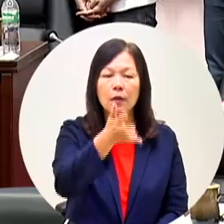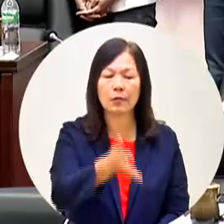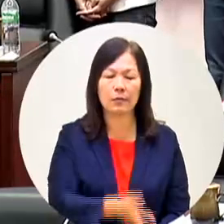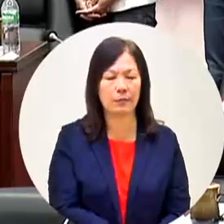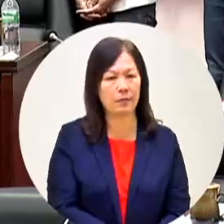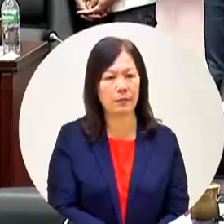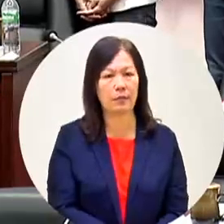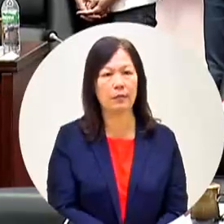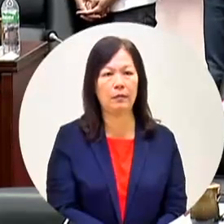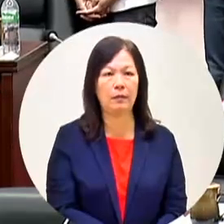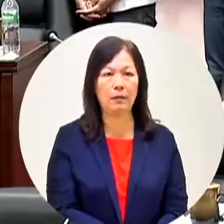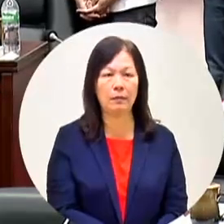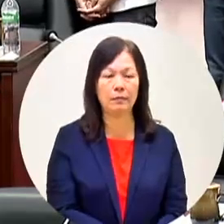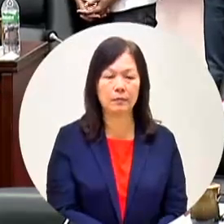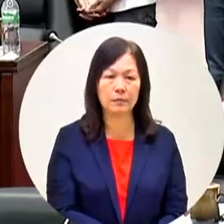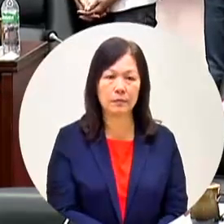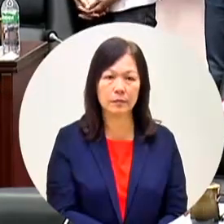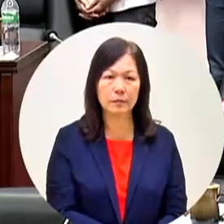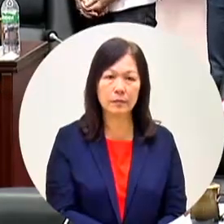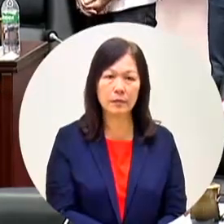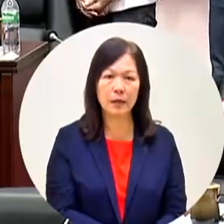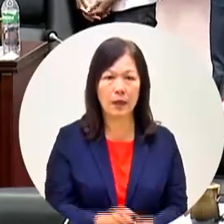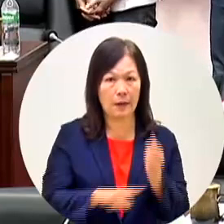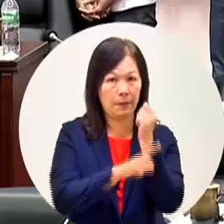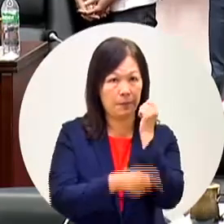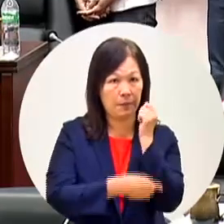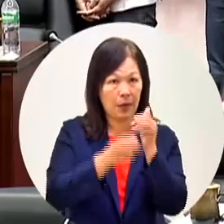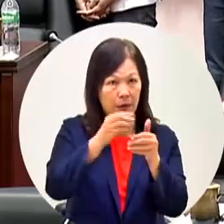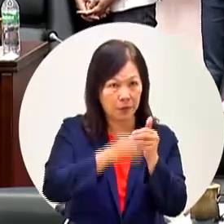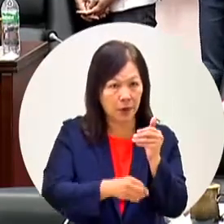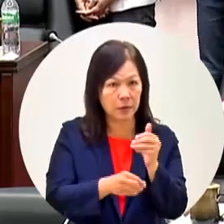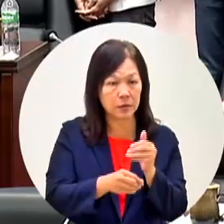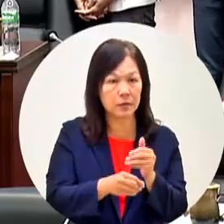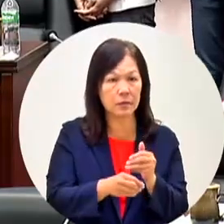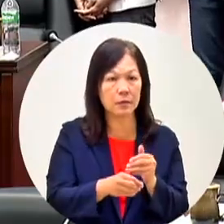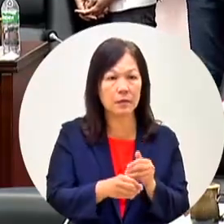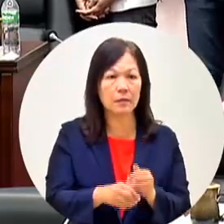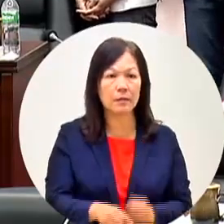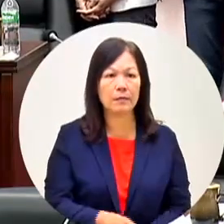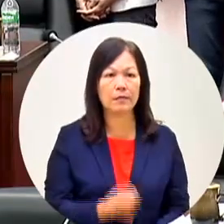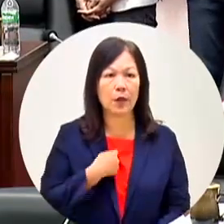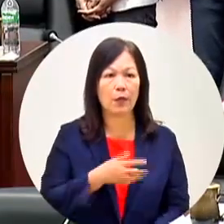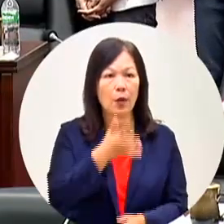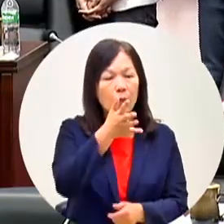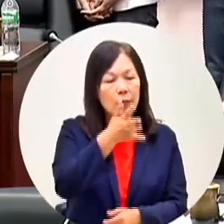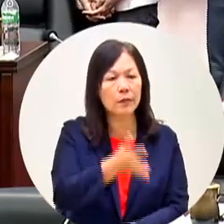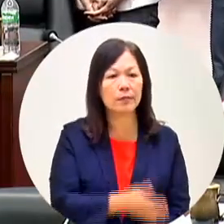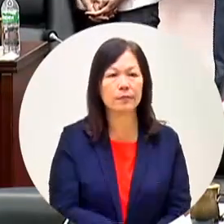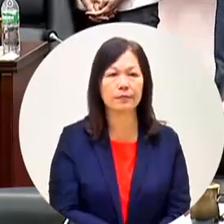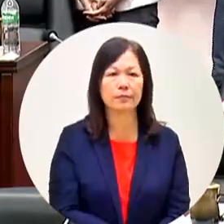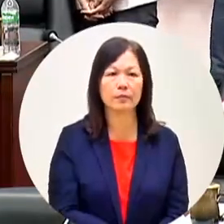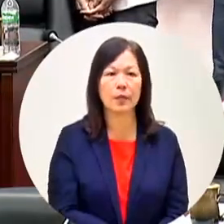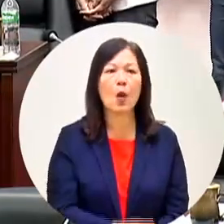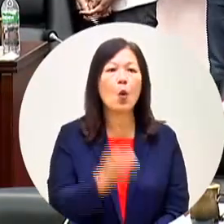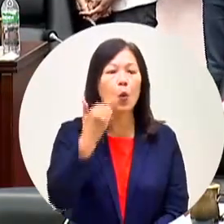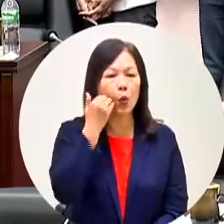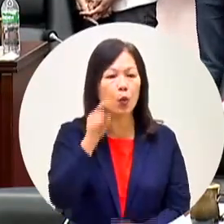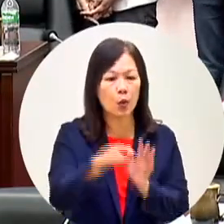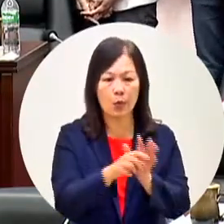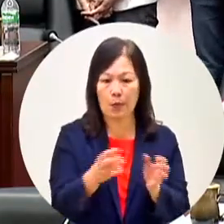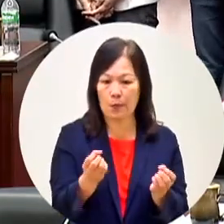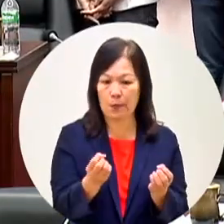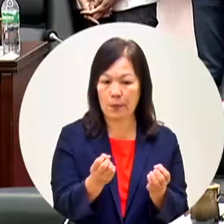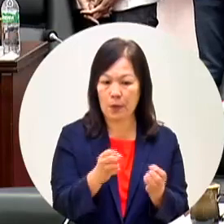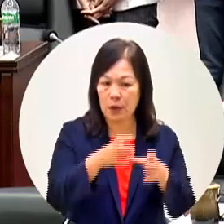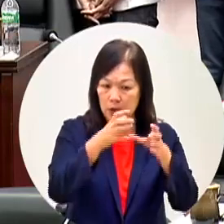对，我们法制局哈，我们法制局长，我本席问一下，我们如果发展赛马场的可行性，目前